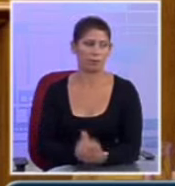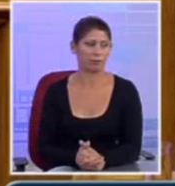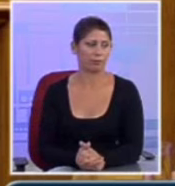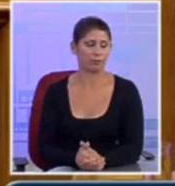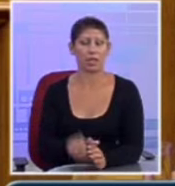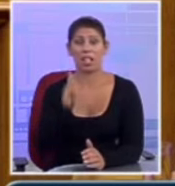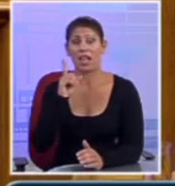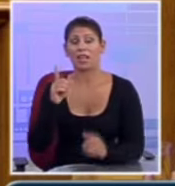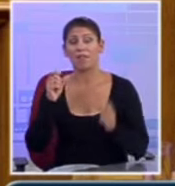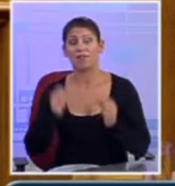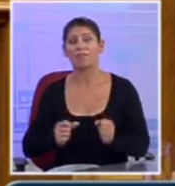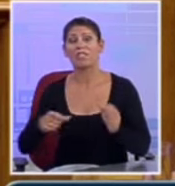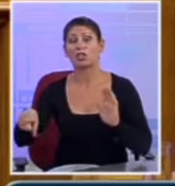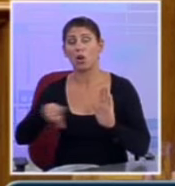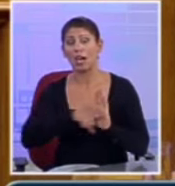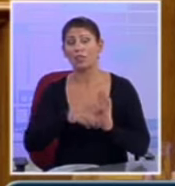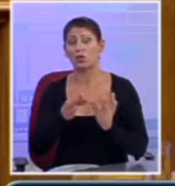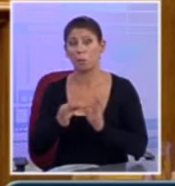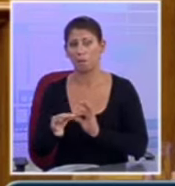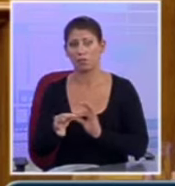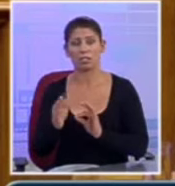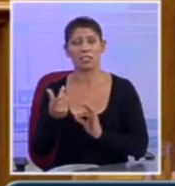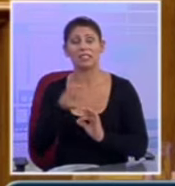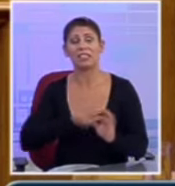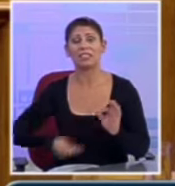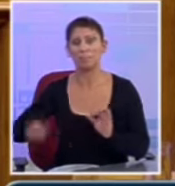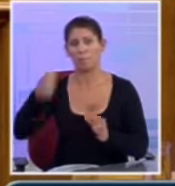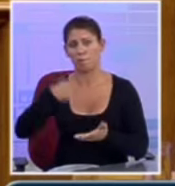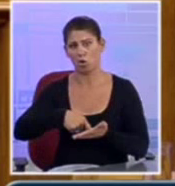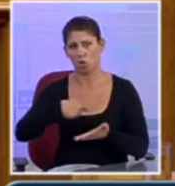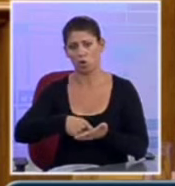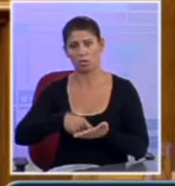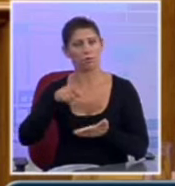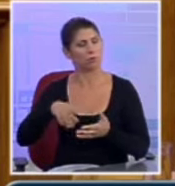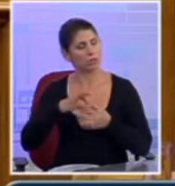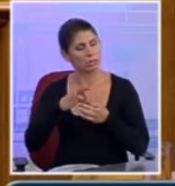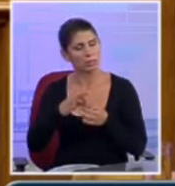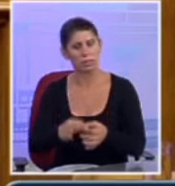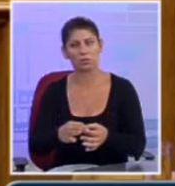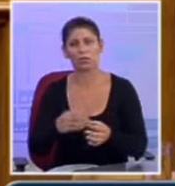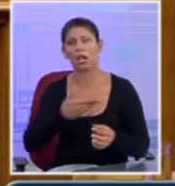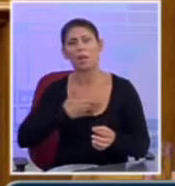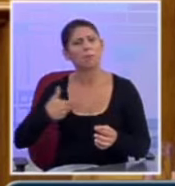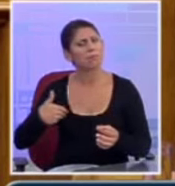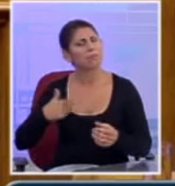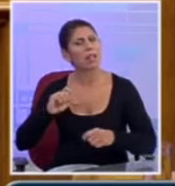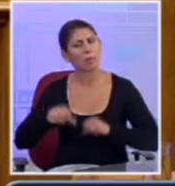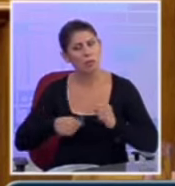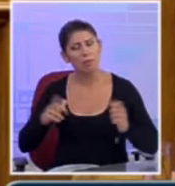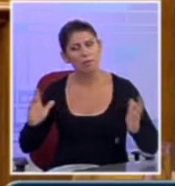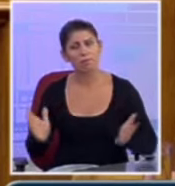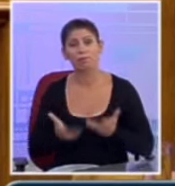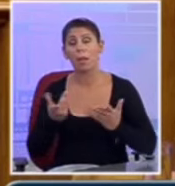Ένα βασικό αρνητικό μέτρο είναι η υπερφορολόγηση, η οποία συνεχίζεται. Εμείς θα προσπαθήσουμε